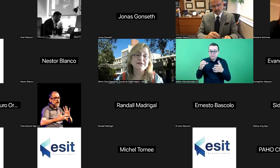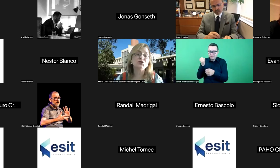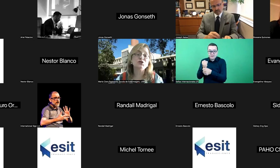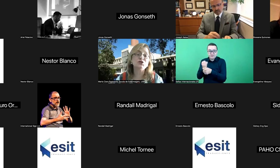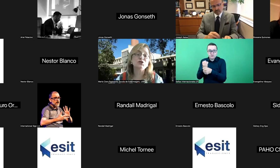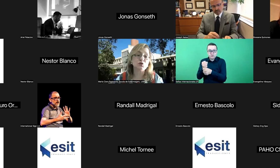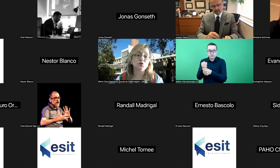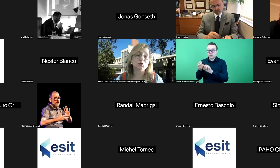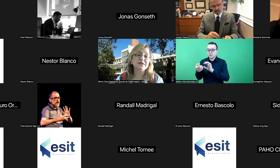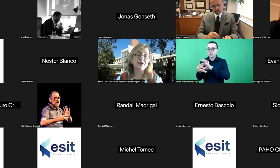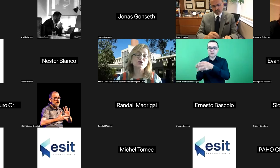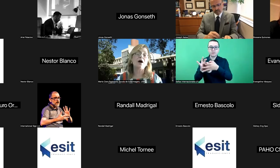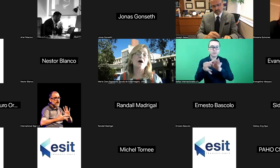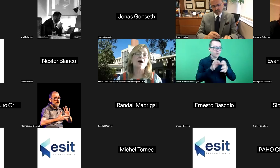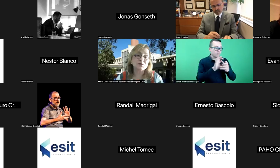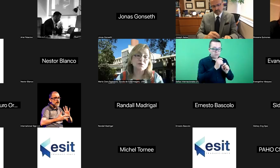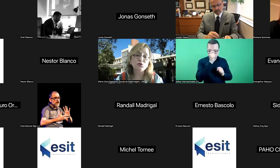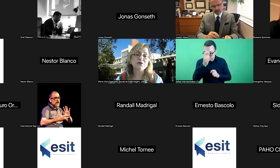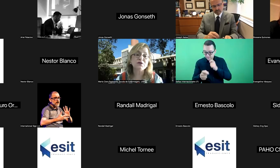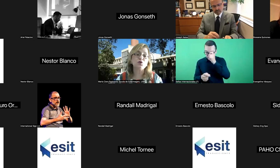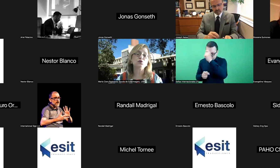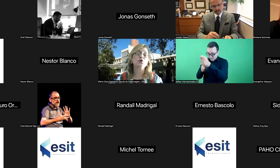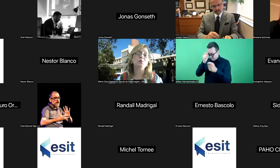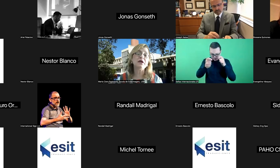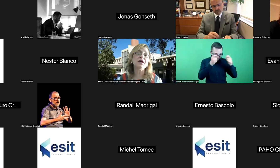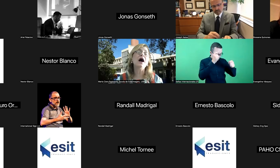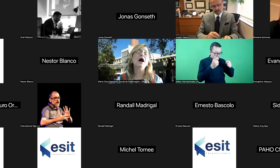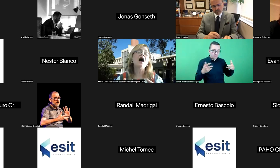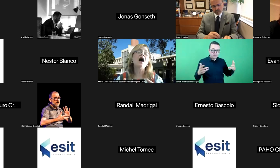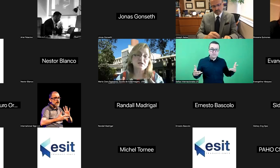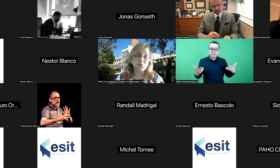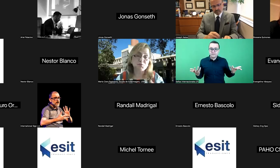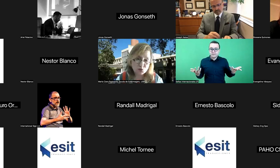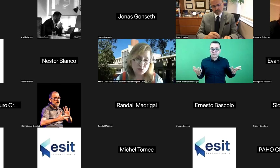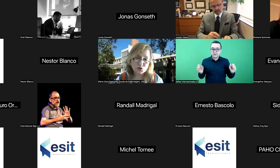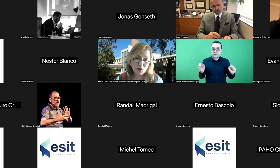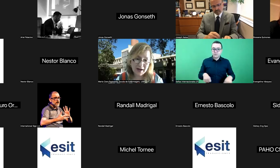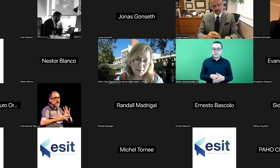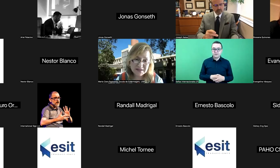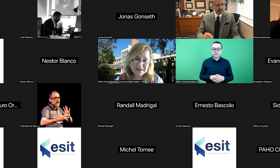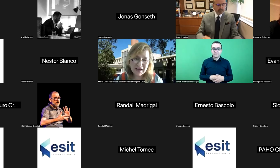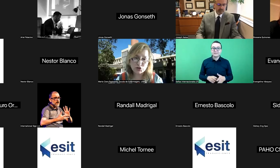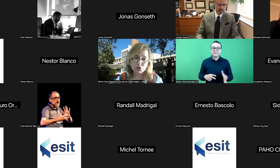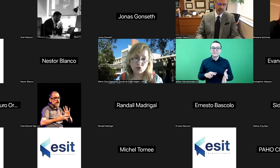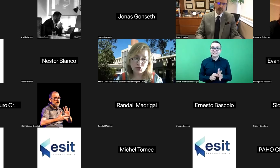se respectant les unes les autres, De sua que autonomie, les équipes aient le droit